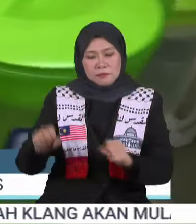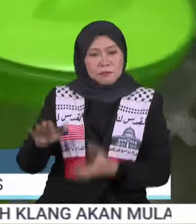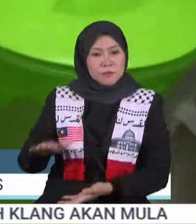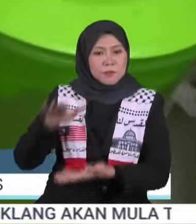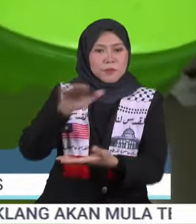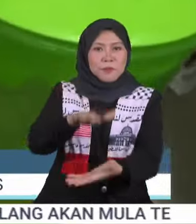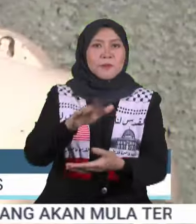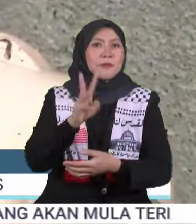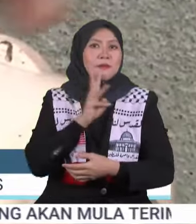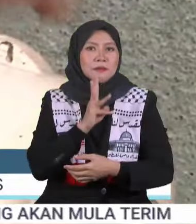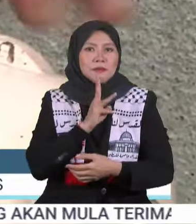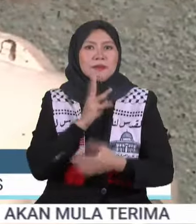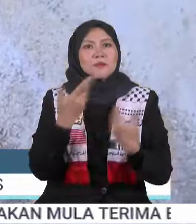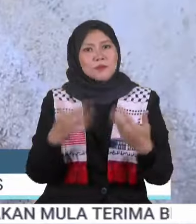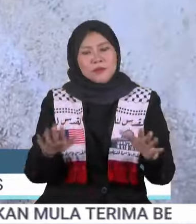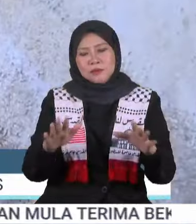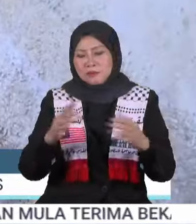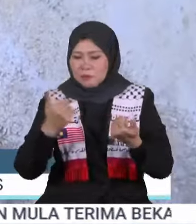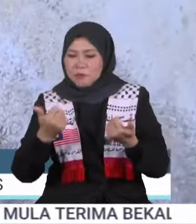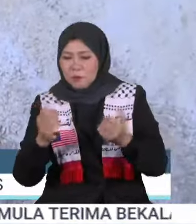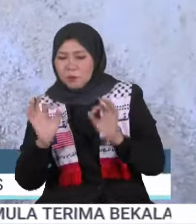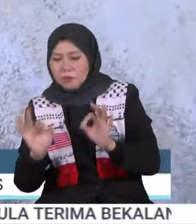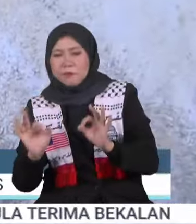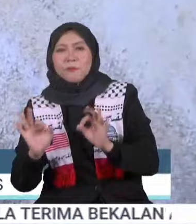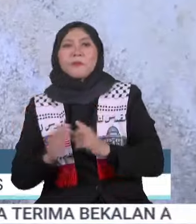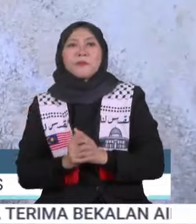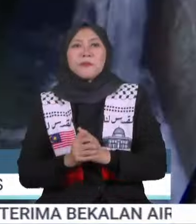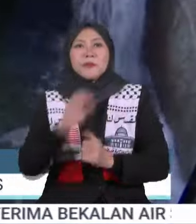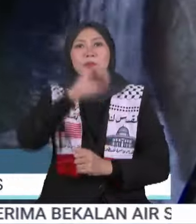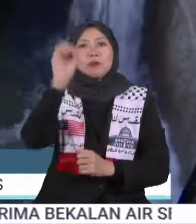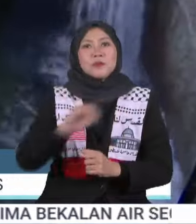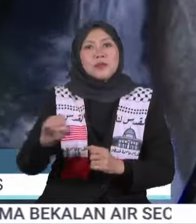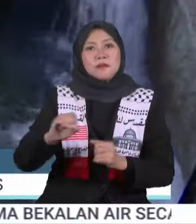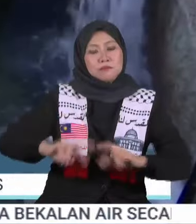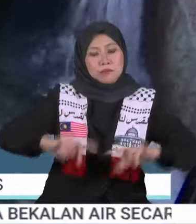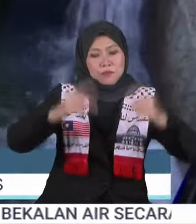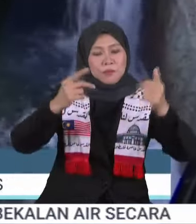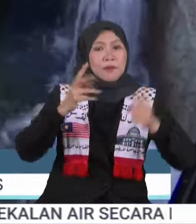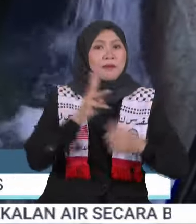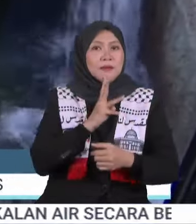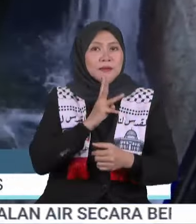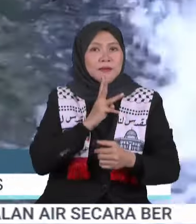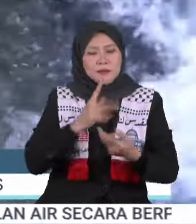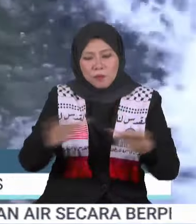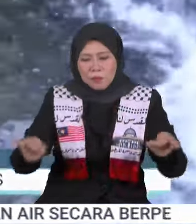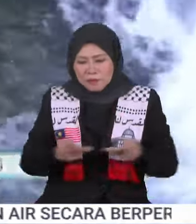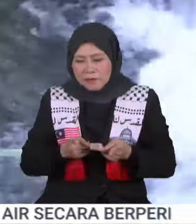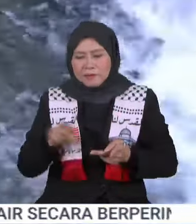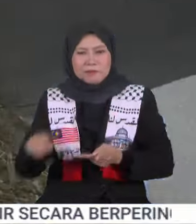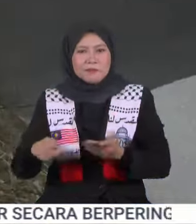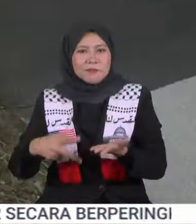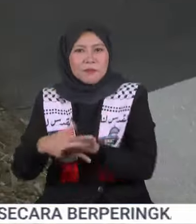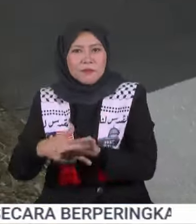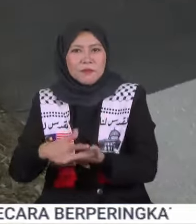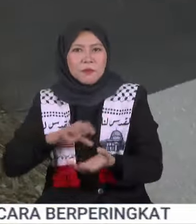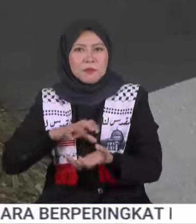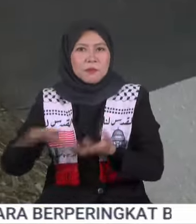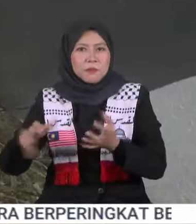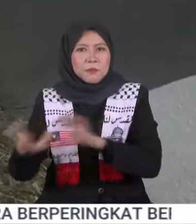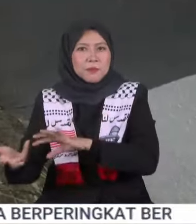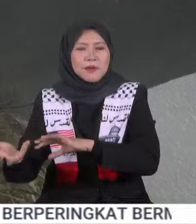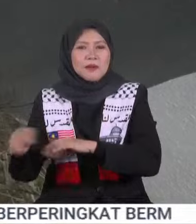agihan utama bekalan air telah distabilkan, peratusan pemulihan bekalan air di kawasan terjejas dijangka mencapai